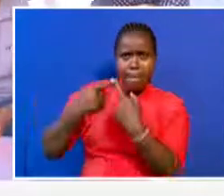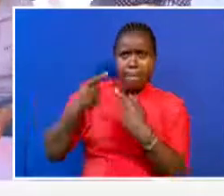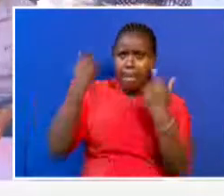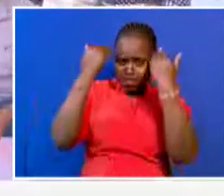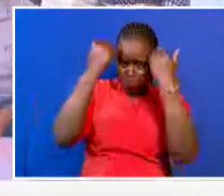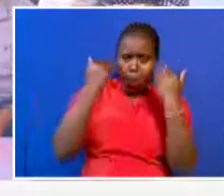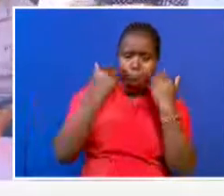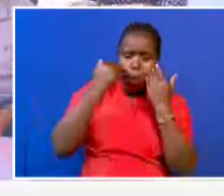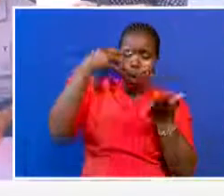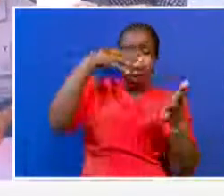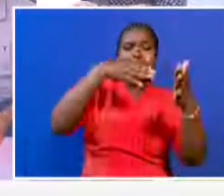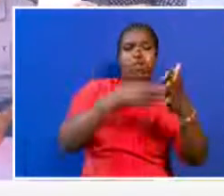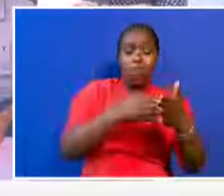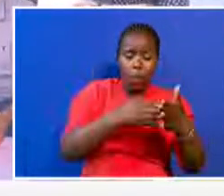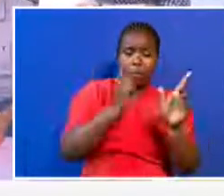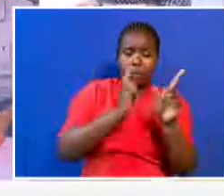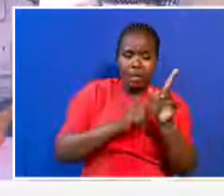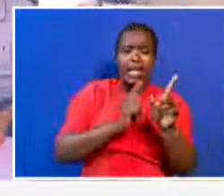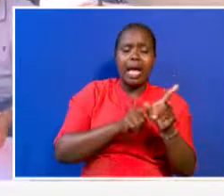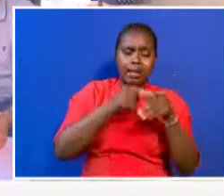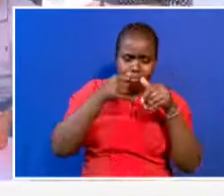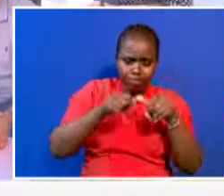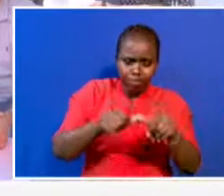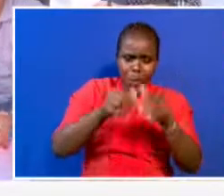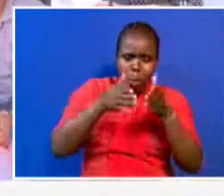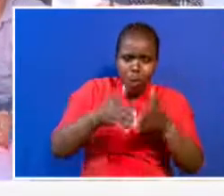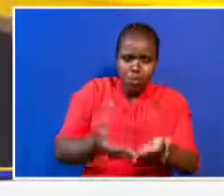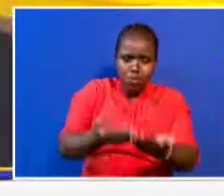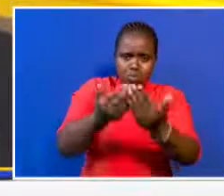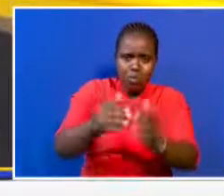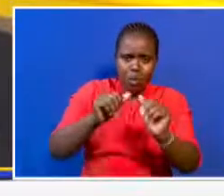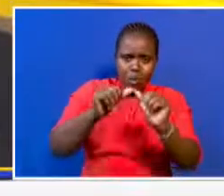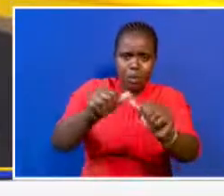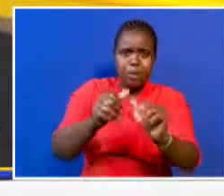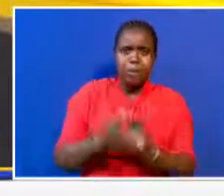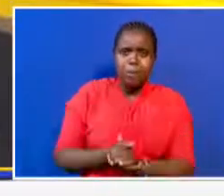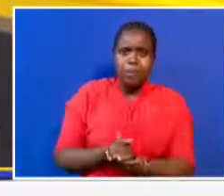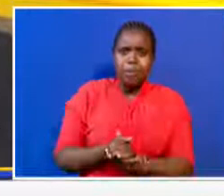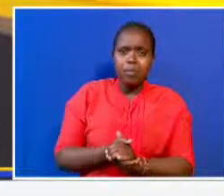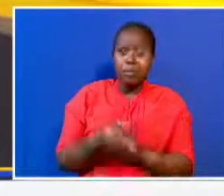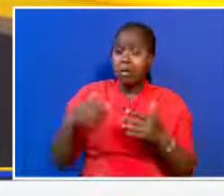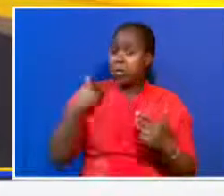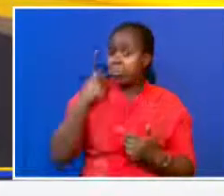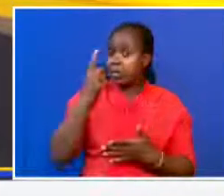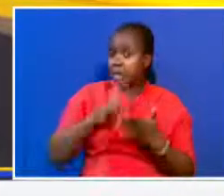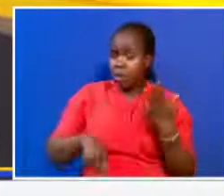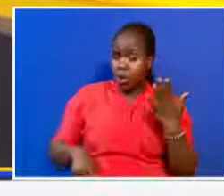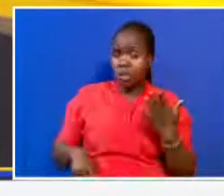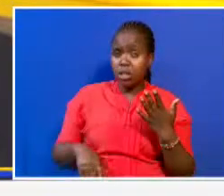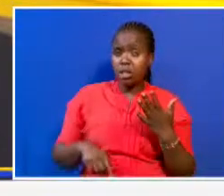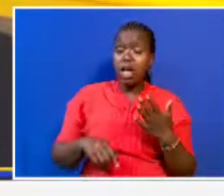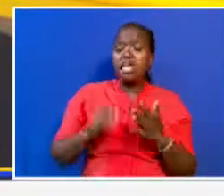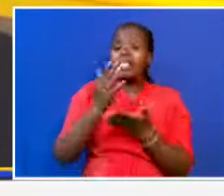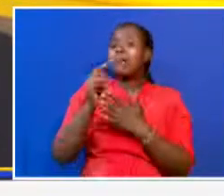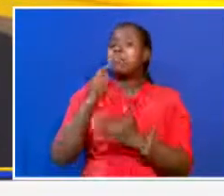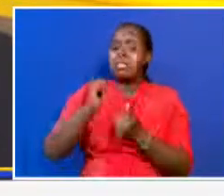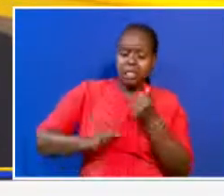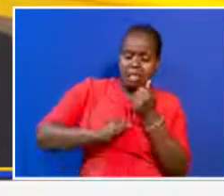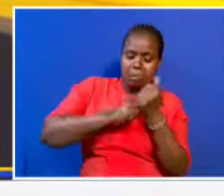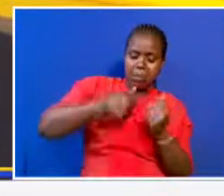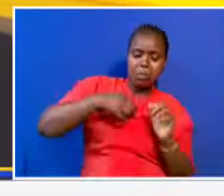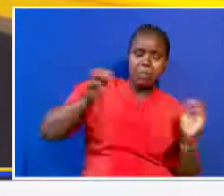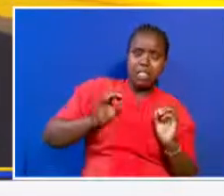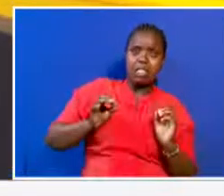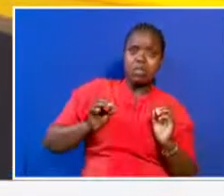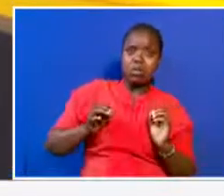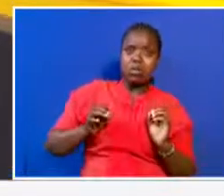kuifyonza mafuta ikiwa bado katikati ya bahari kuu. Lakini wengine wanasema ati hawawezi kuniunga mkono. Mimi si